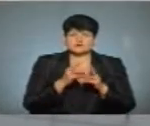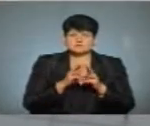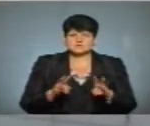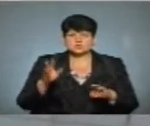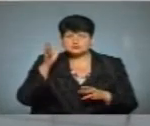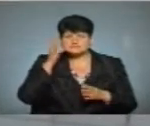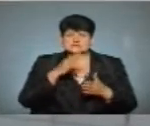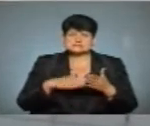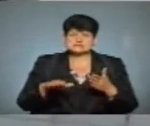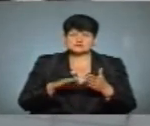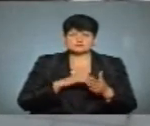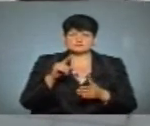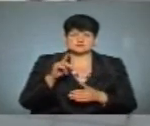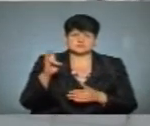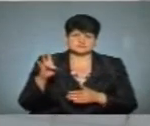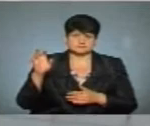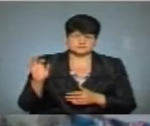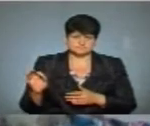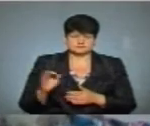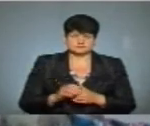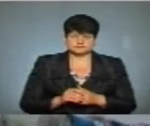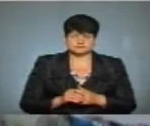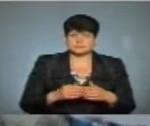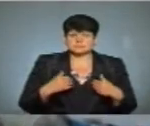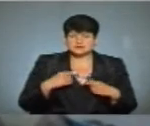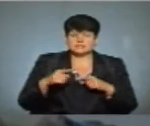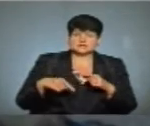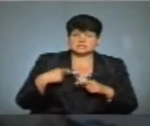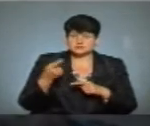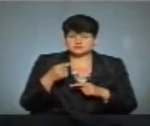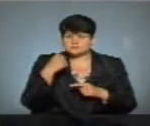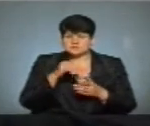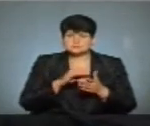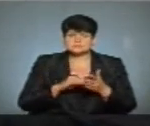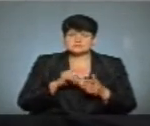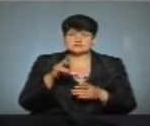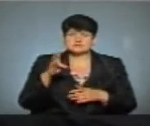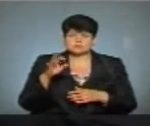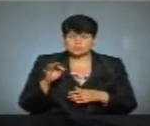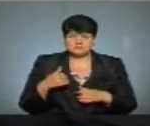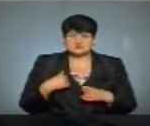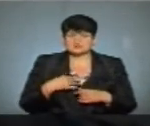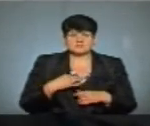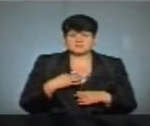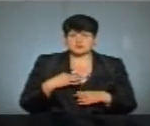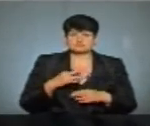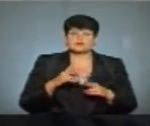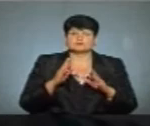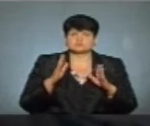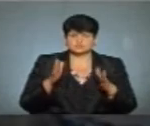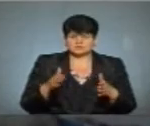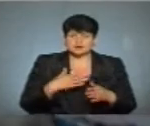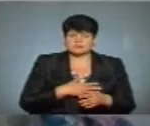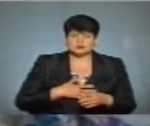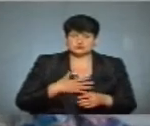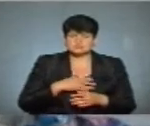освіти скасував зовнішнє незалежне оцінювання. Мені на наступний рік складати знов, тому мені не все рівно, як це буде все відбуватись. Я дуже хвилююсь за